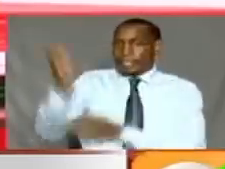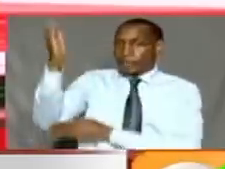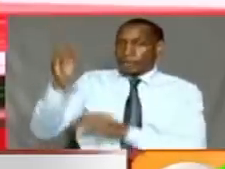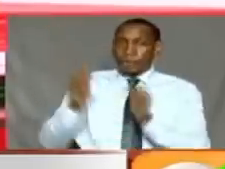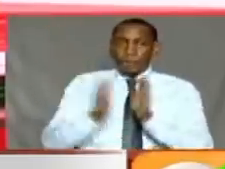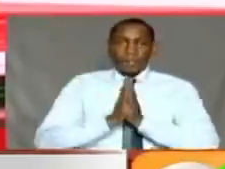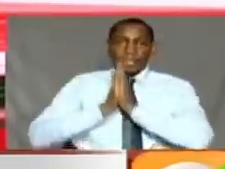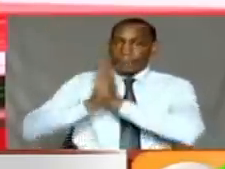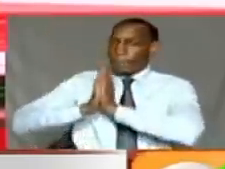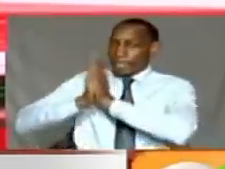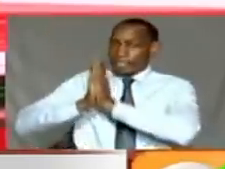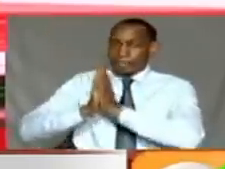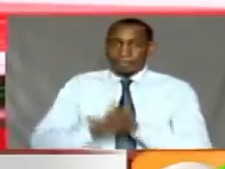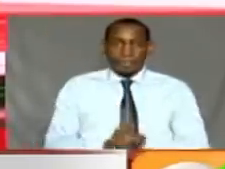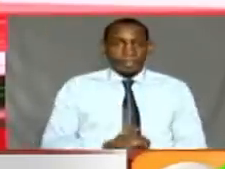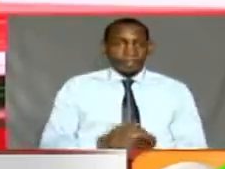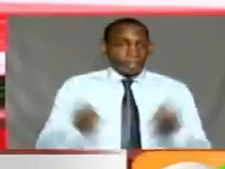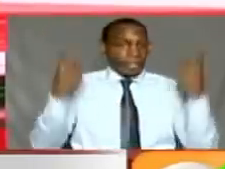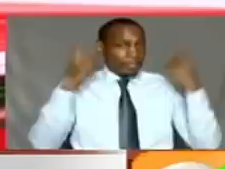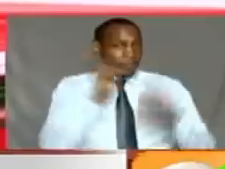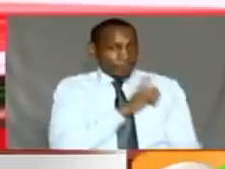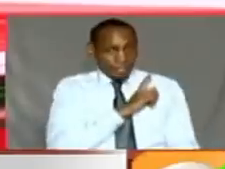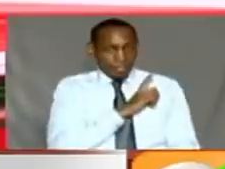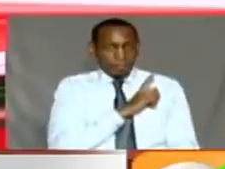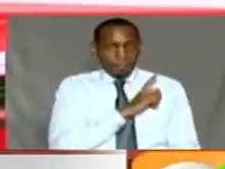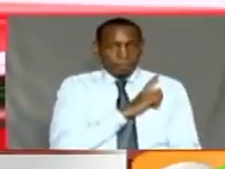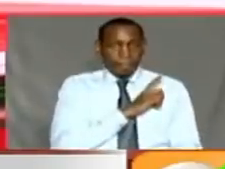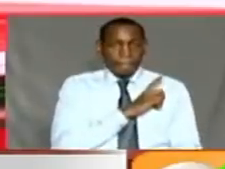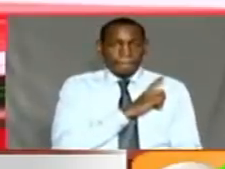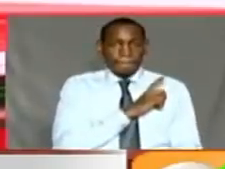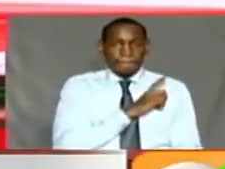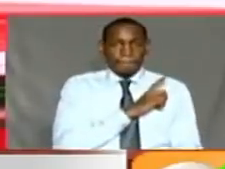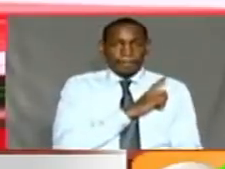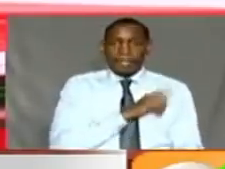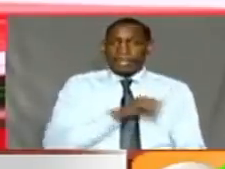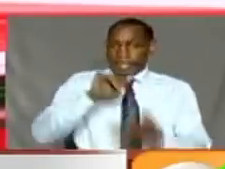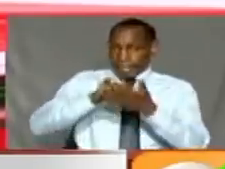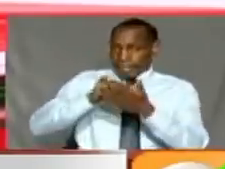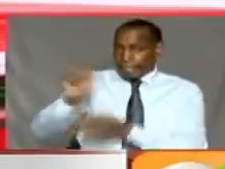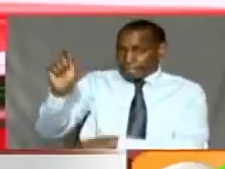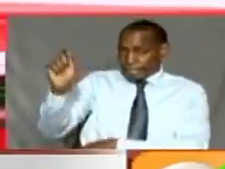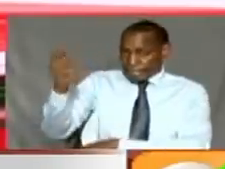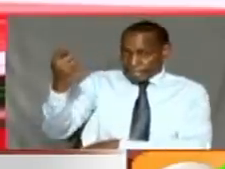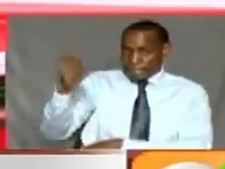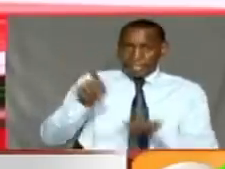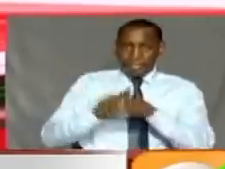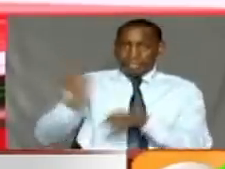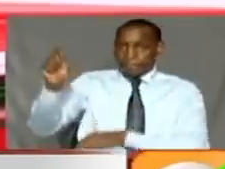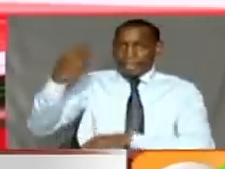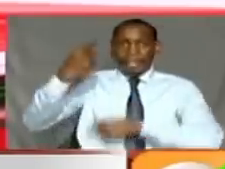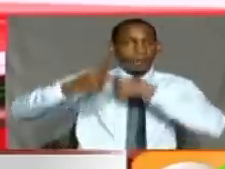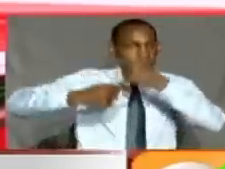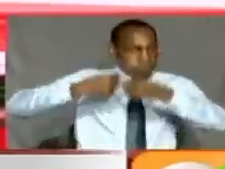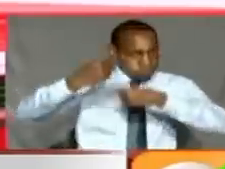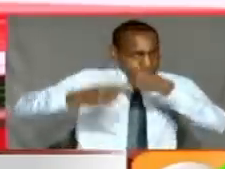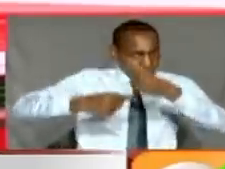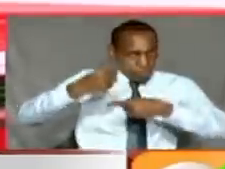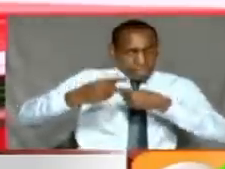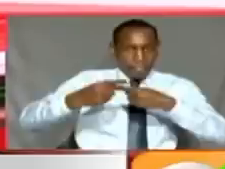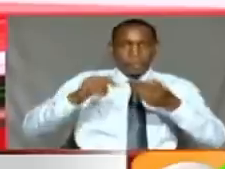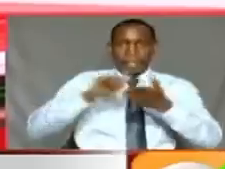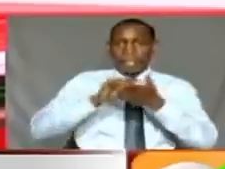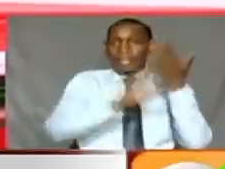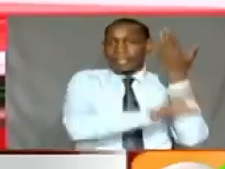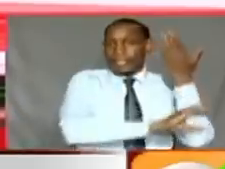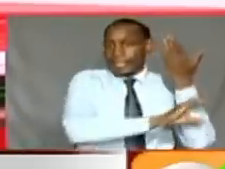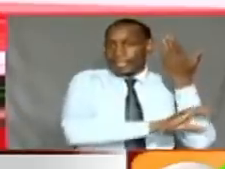maombi. Nyinyi mnanielewa? Hiyo ndio Kenya. Na Kenya itazidi kuwa ni